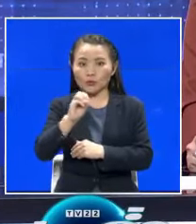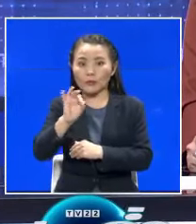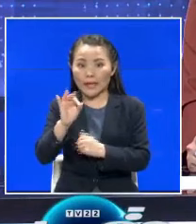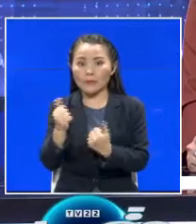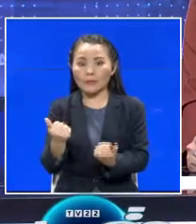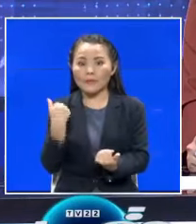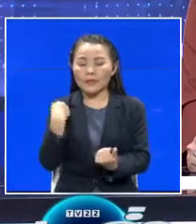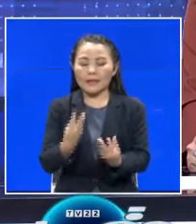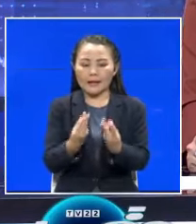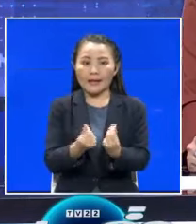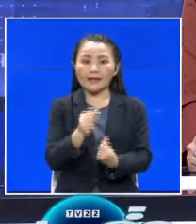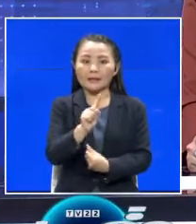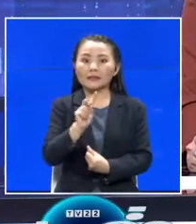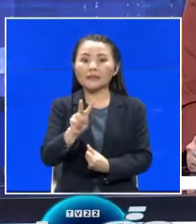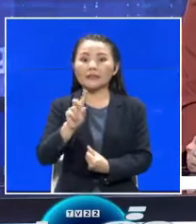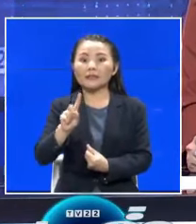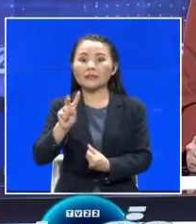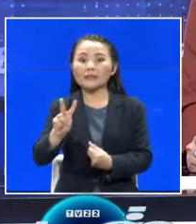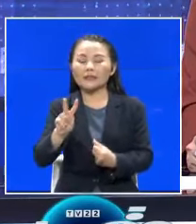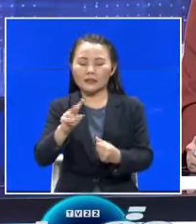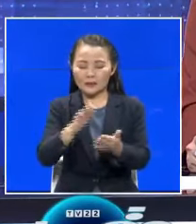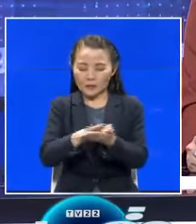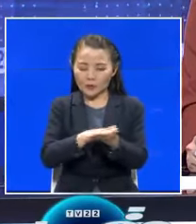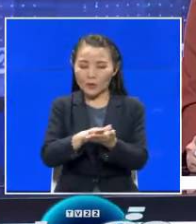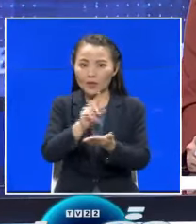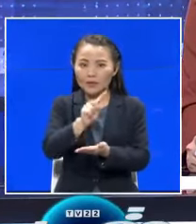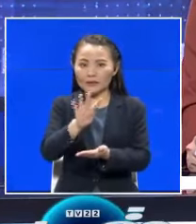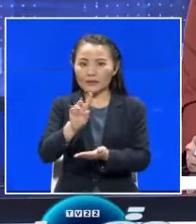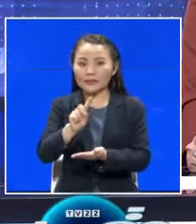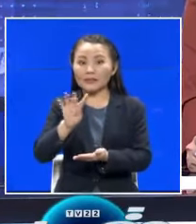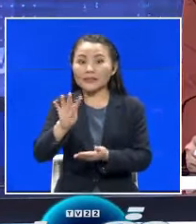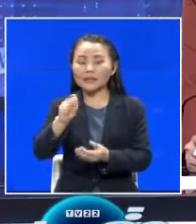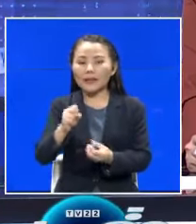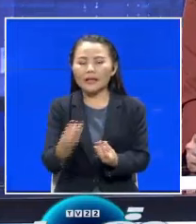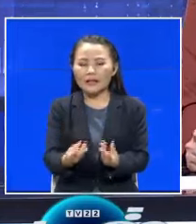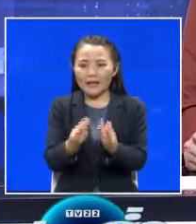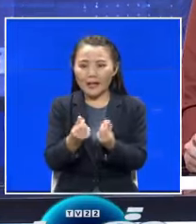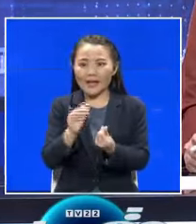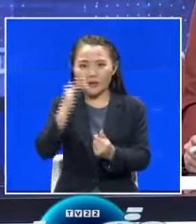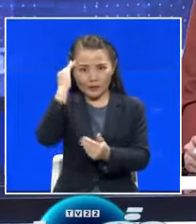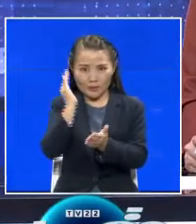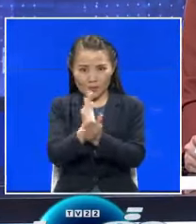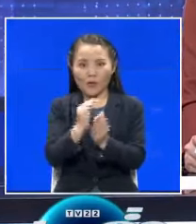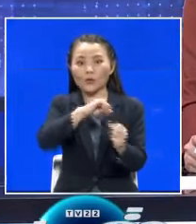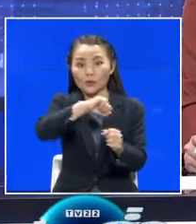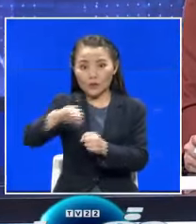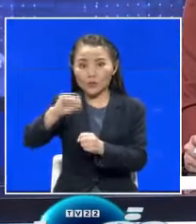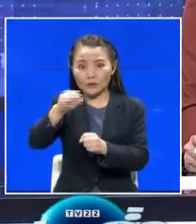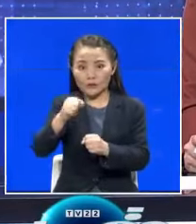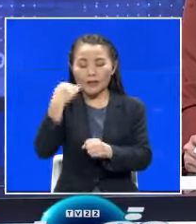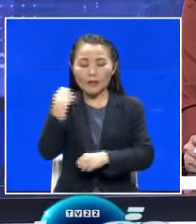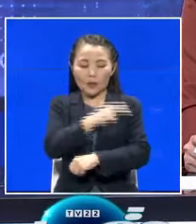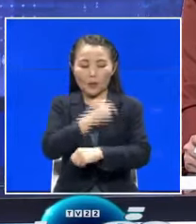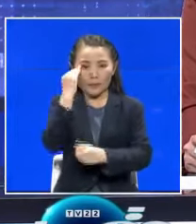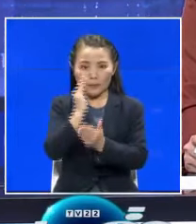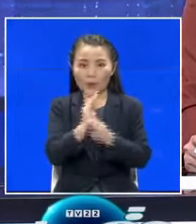นั่งเนี่ยคือ1414ใช่ไหมคะ ค่ะอันนี ้ออกจากโรงพยาบาลตำรวจดิฉันไม่ได้ใบ้อะไรดิฉันแค่บอกว่าเขานั่งรถป้ายทะเบียนอะไรเท่านั้นเฉยๆคุณชนทิ